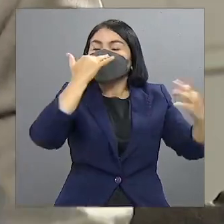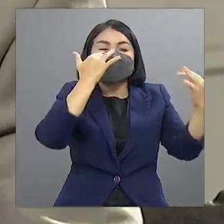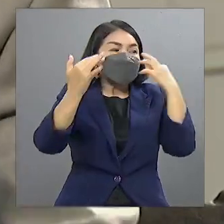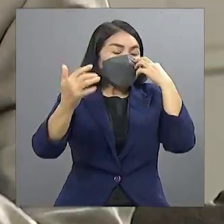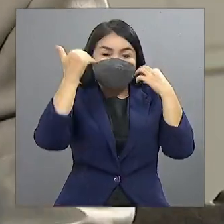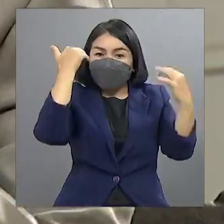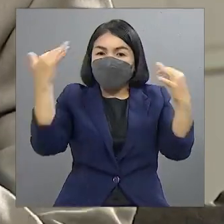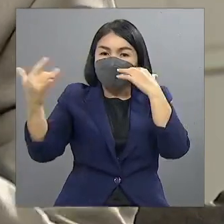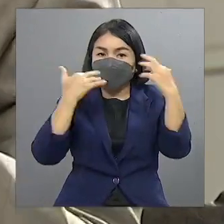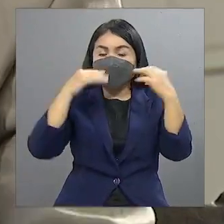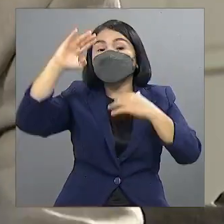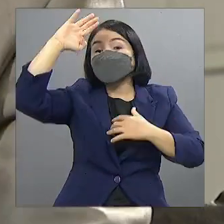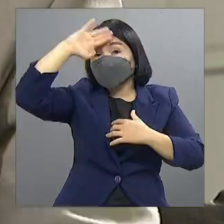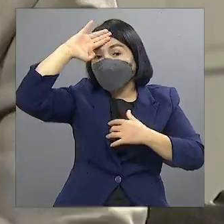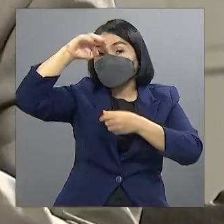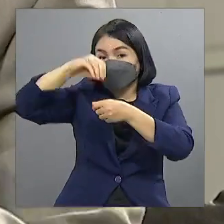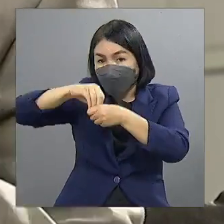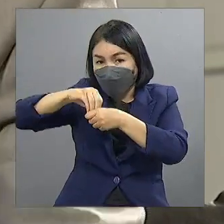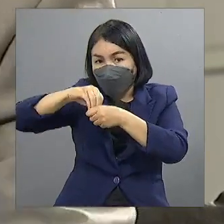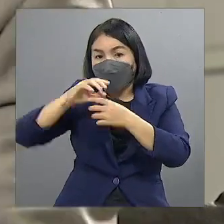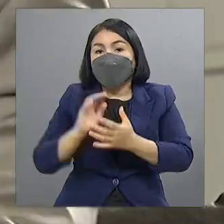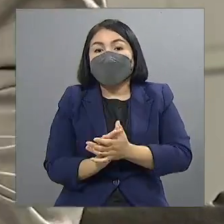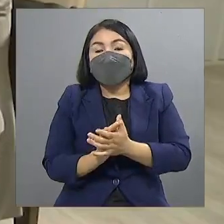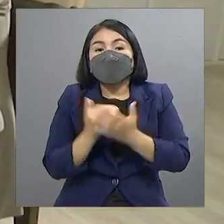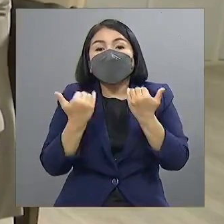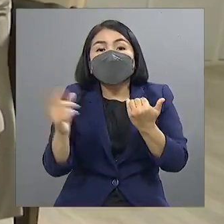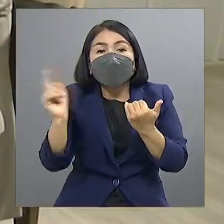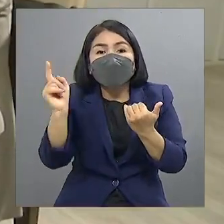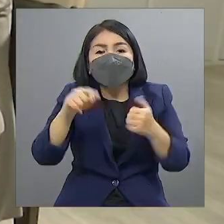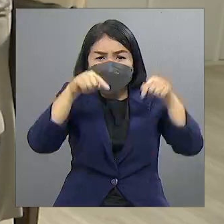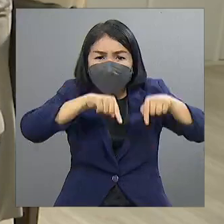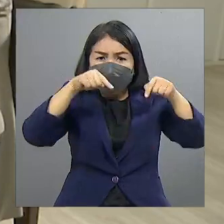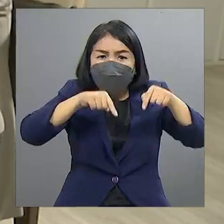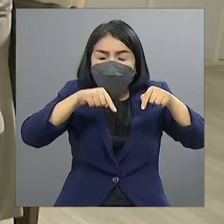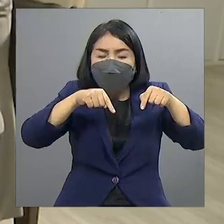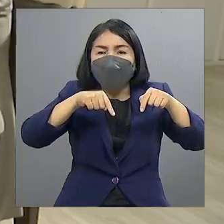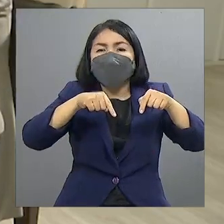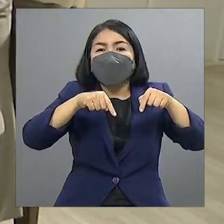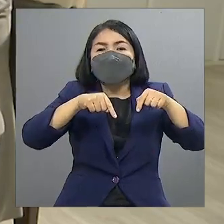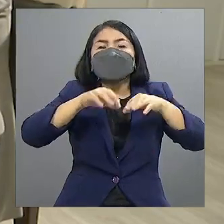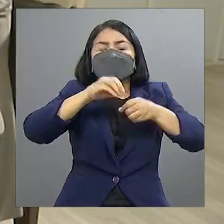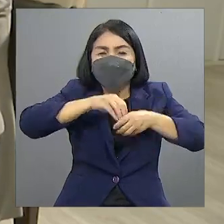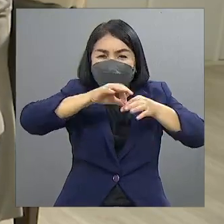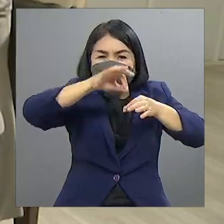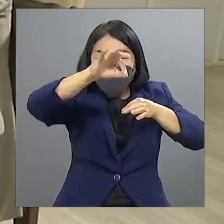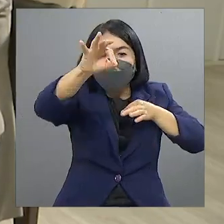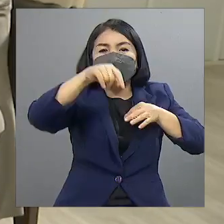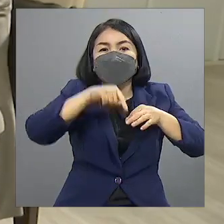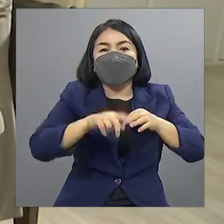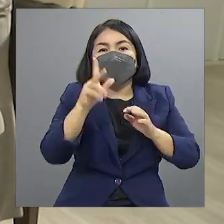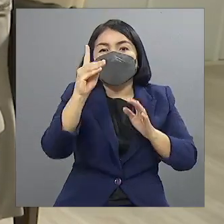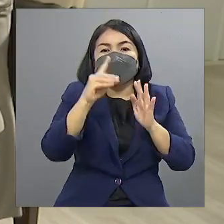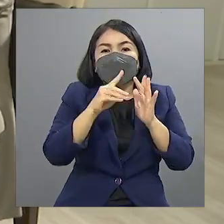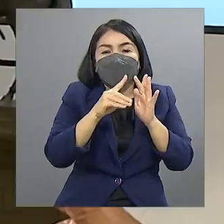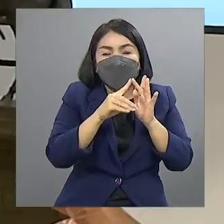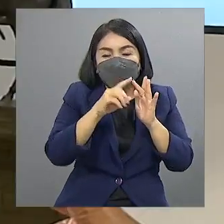คนั้นคืออะไรก็คือปัจจุบันก็คือเขตพระราชวังดุสิตซึ่งเป็นแนวการสร้างแบบสไตล์สถาปั